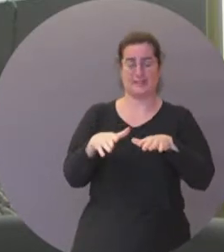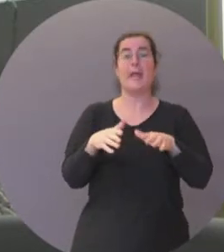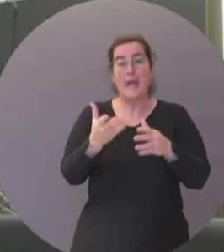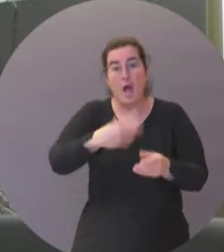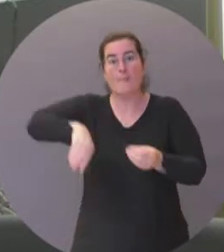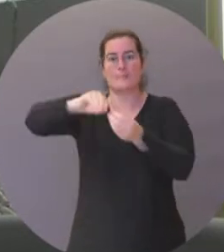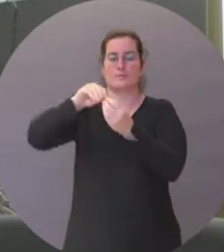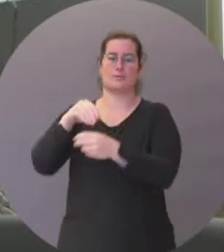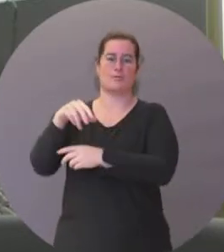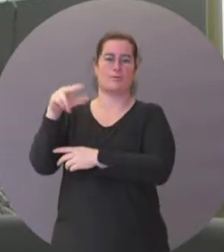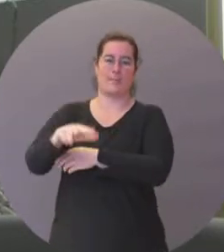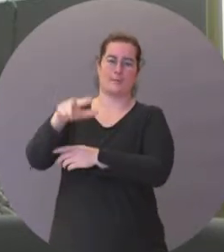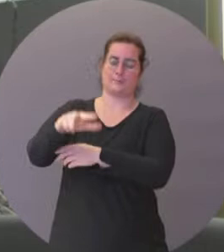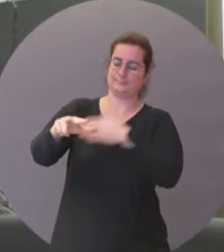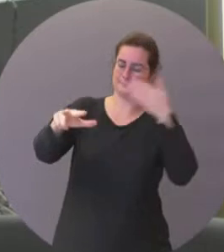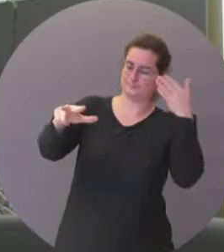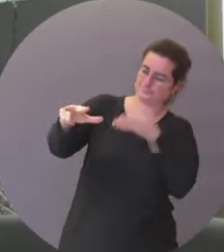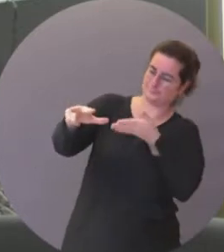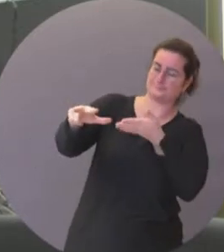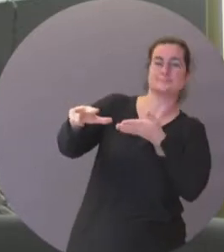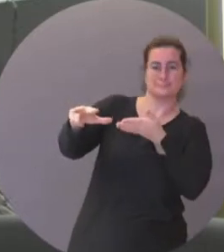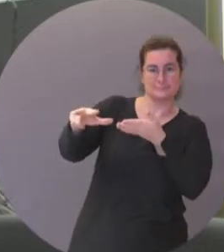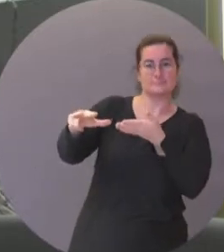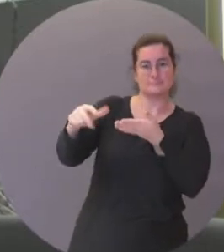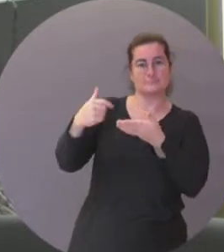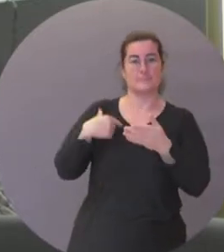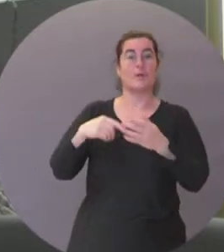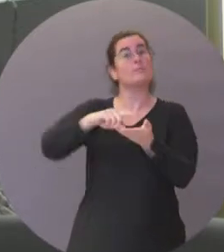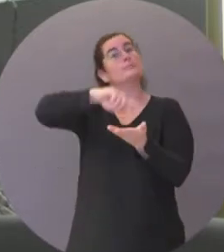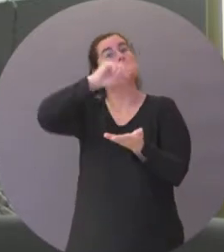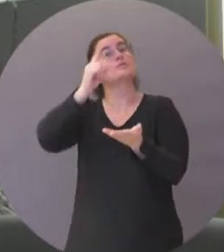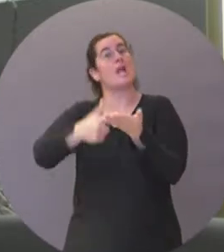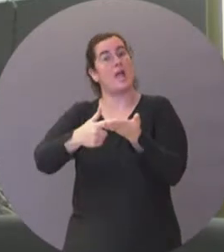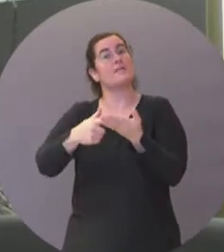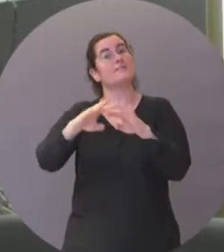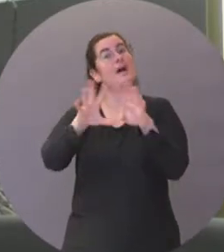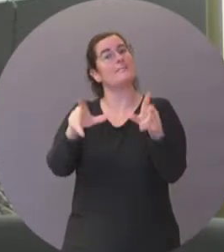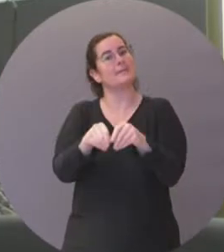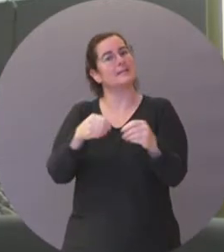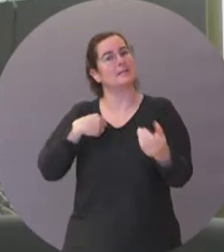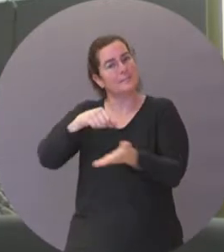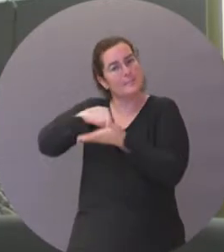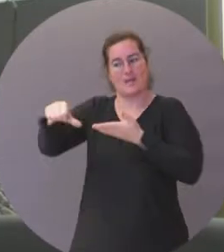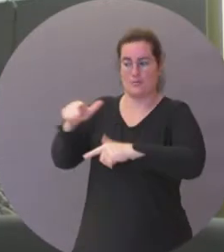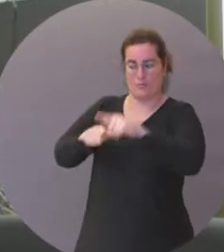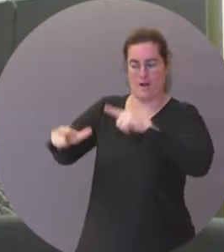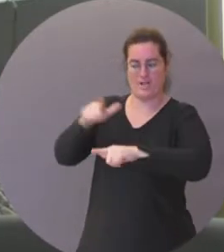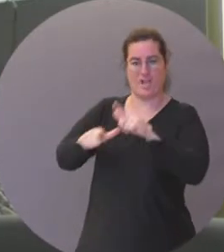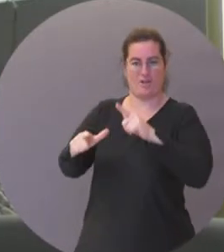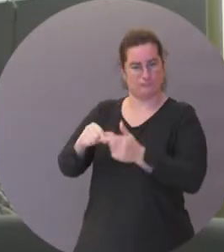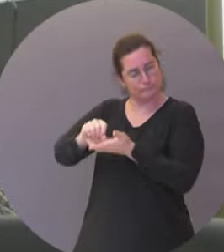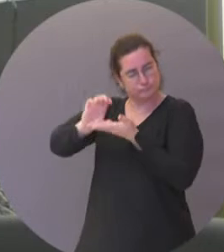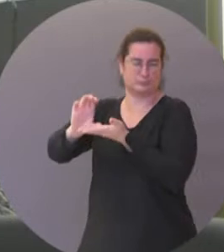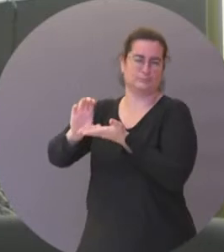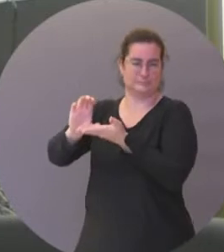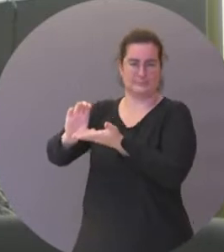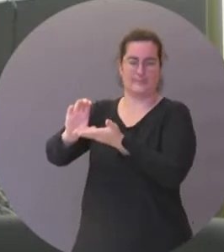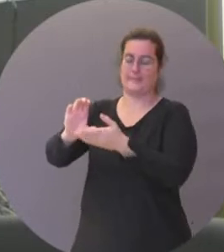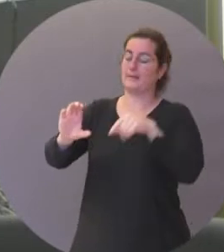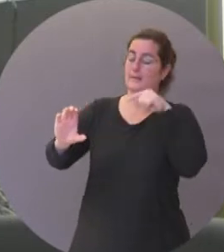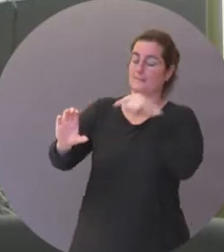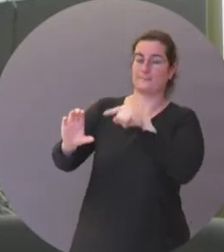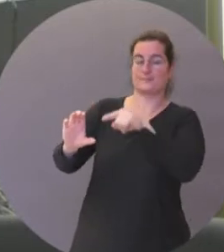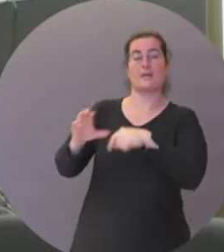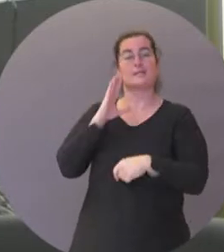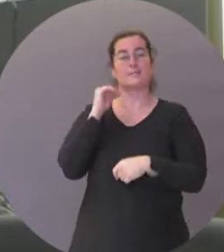un sujet au cœur de nos vies en sa place dans le budget des ménages et substantiel c'est pourquoi les élus du groupe